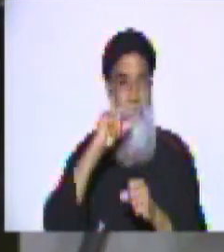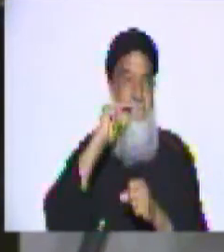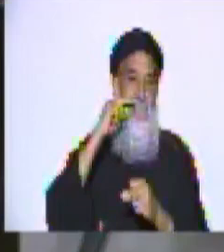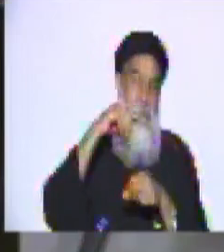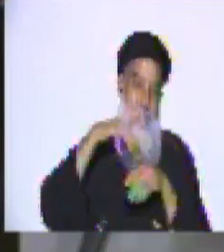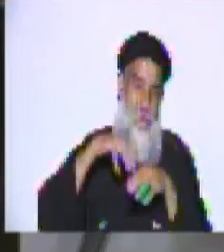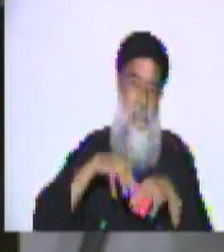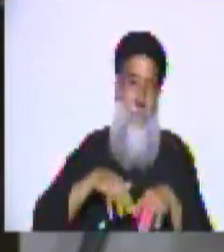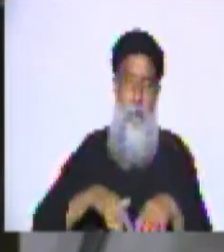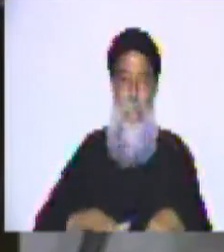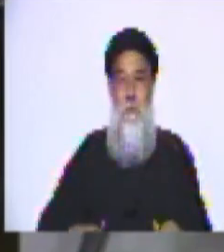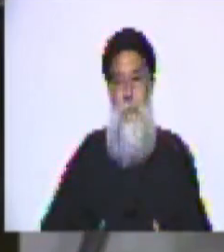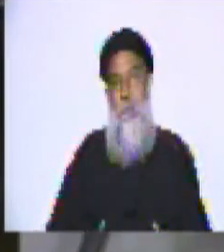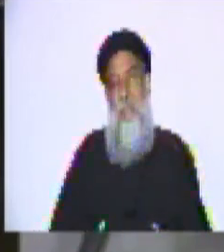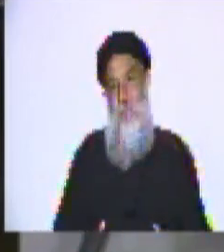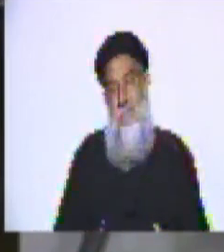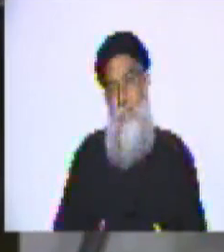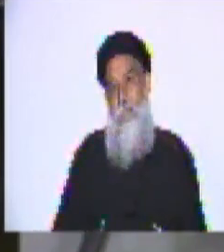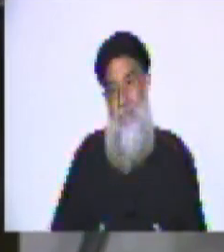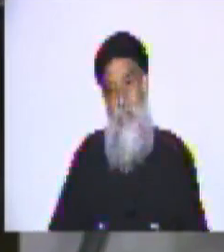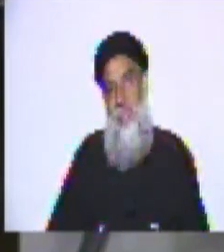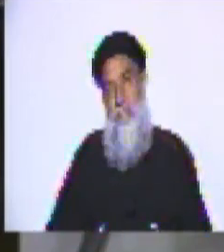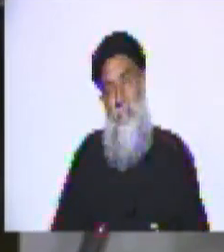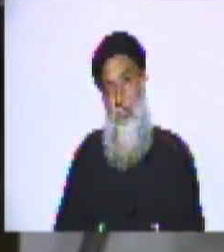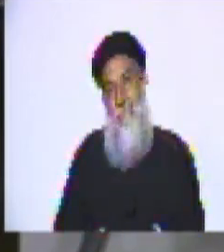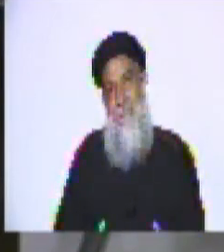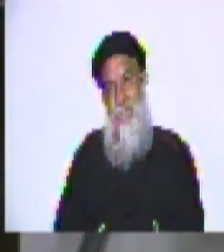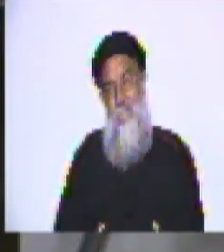حيوان او طير يذبح.